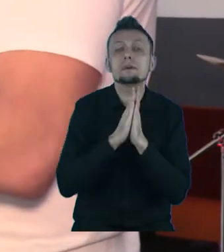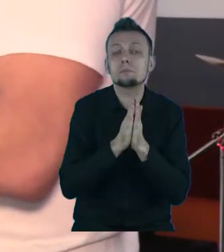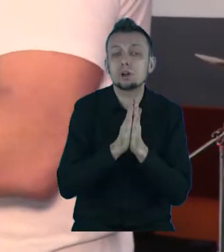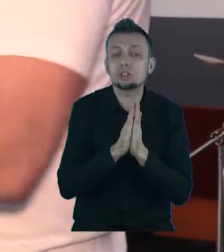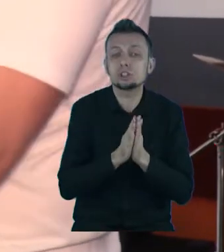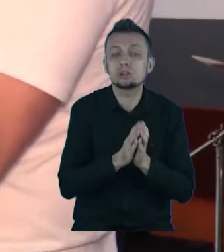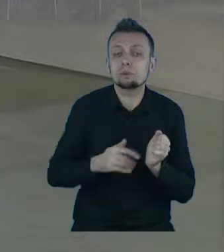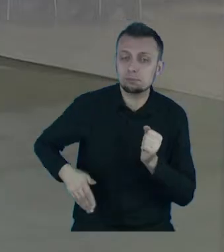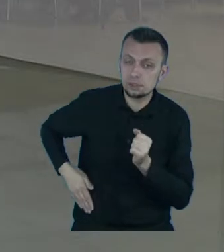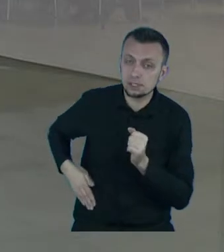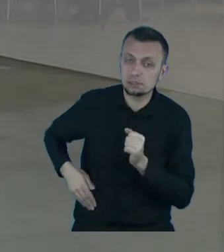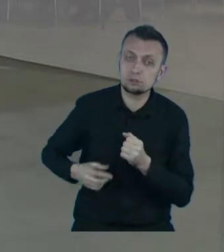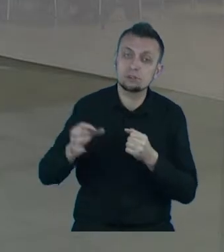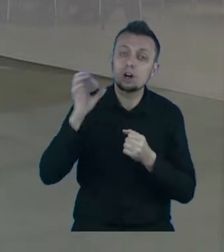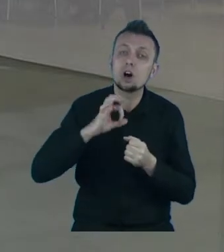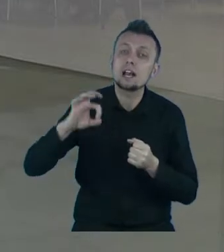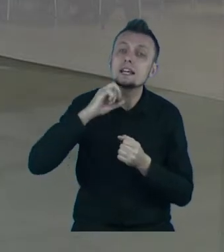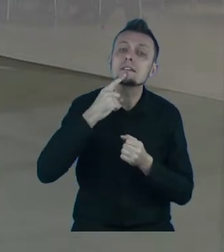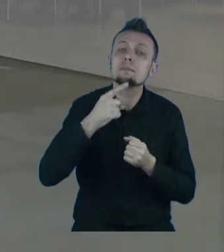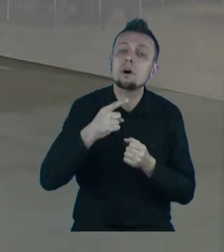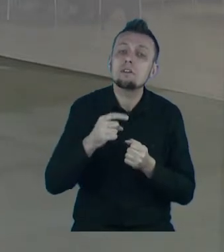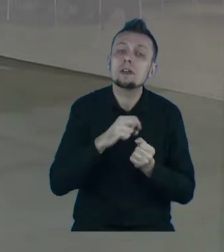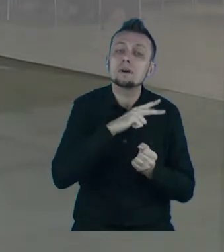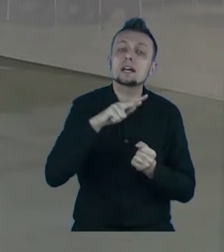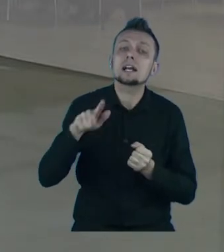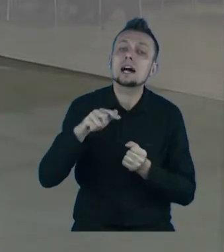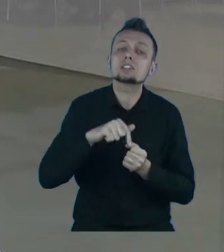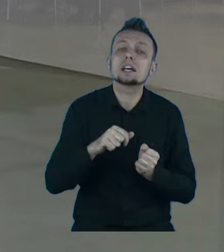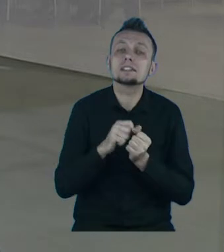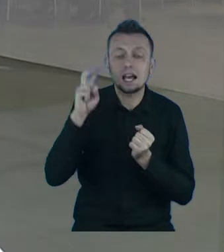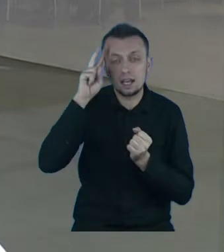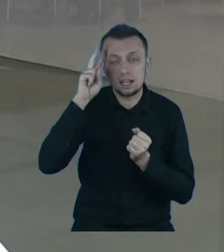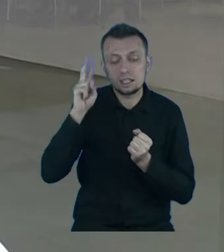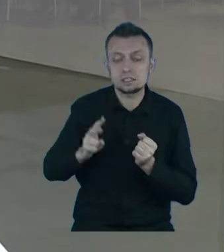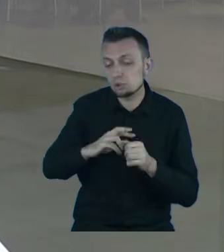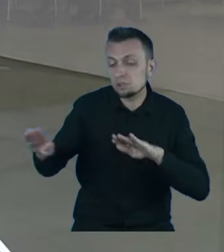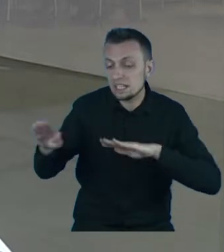Przy okazji każda z tych fundacji, zaopiekowując się zwierzakami,